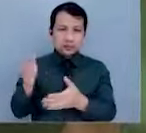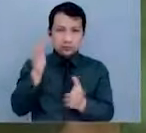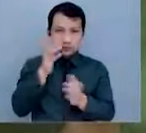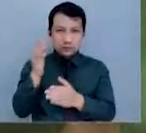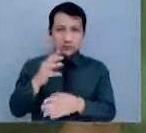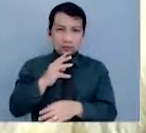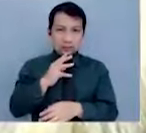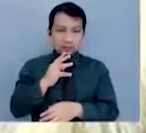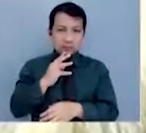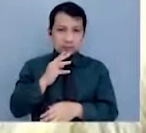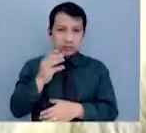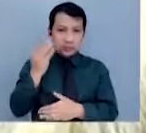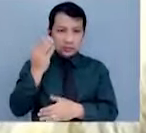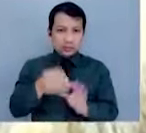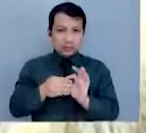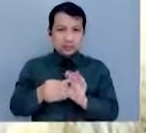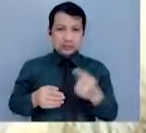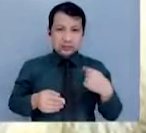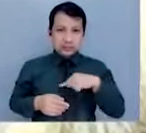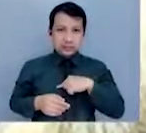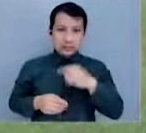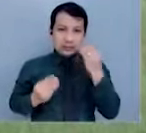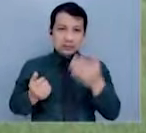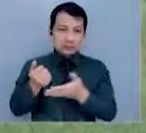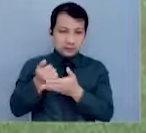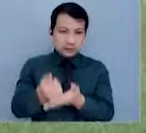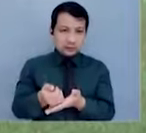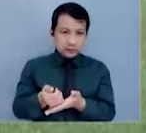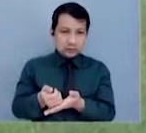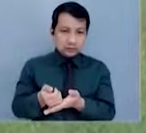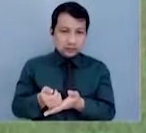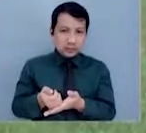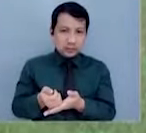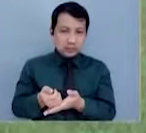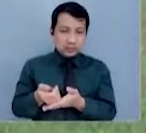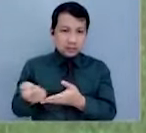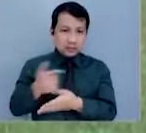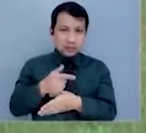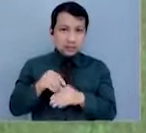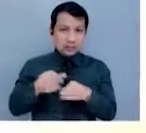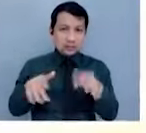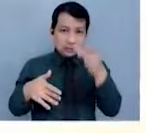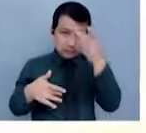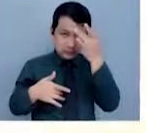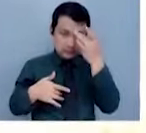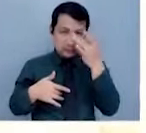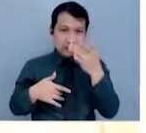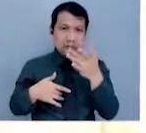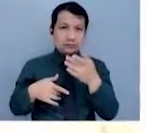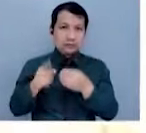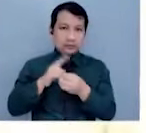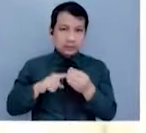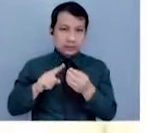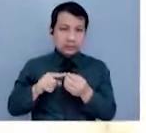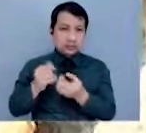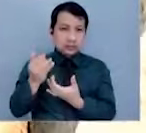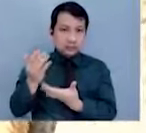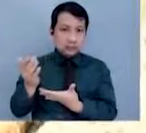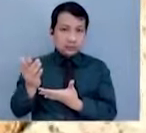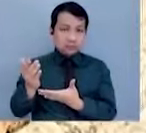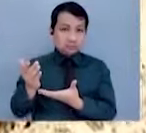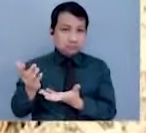itong incubation period o panahon mula ng ma-infect bago lumabas ang sintomas. Yun nga lang, kapag lumabas ng mga